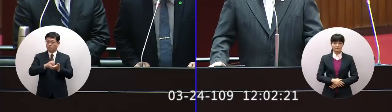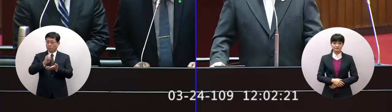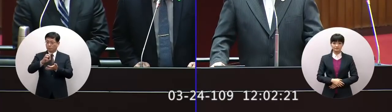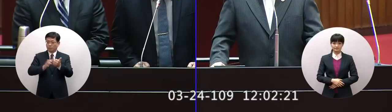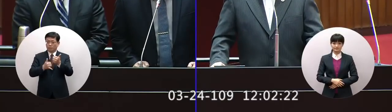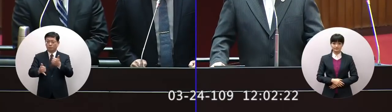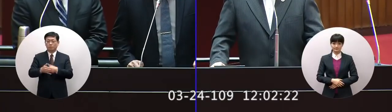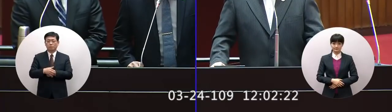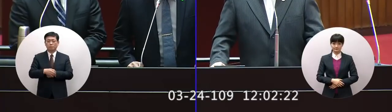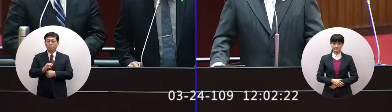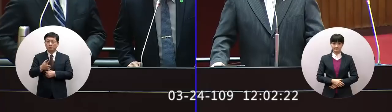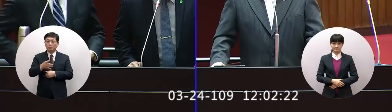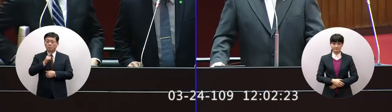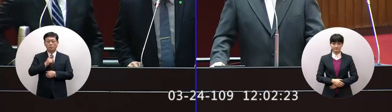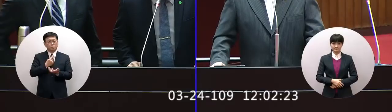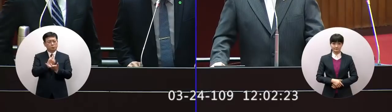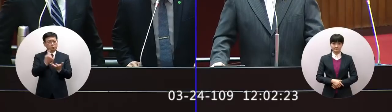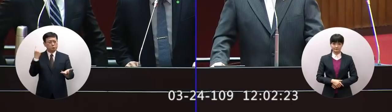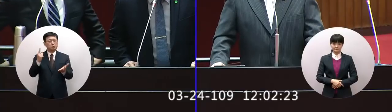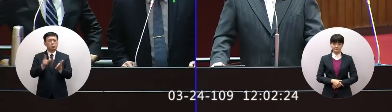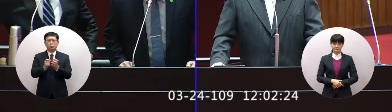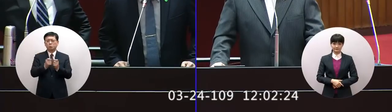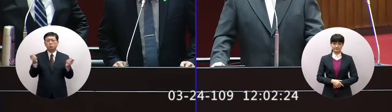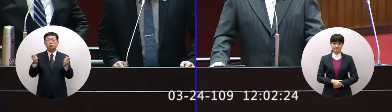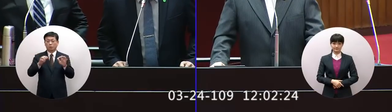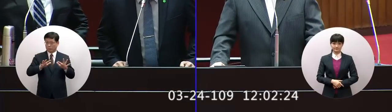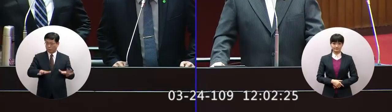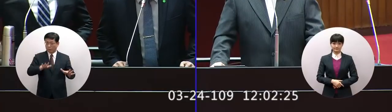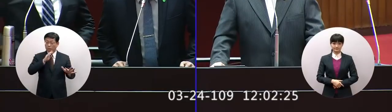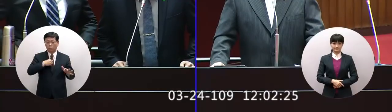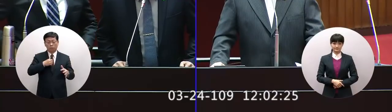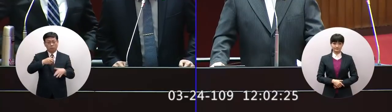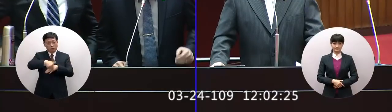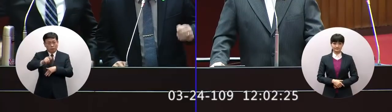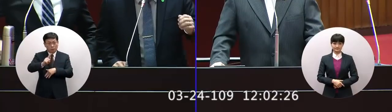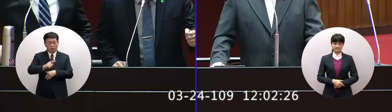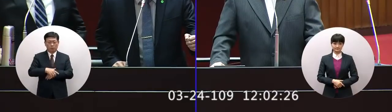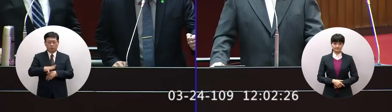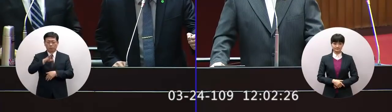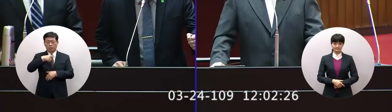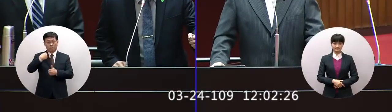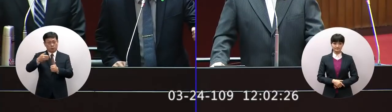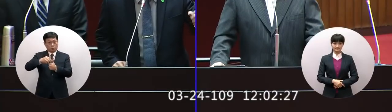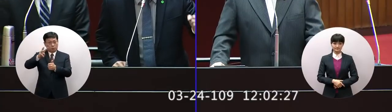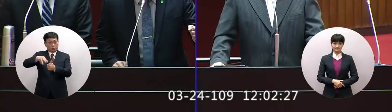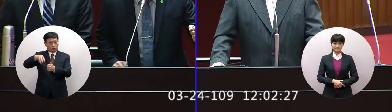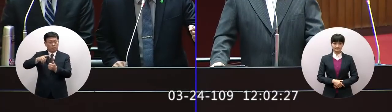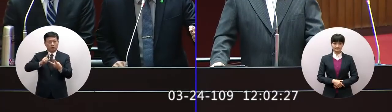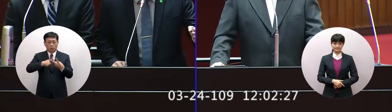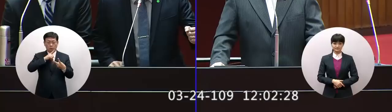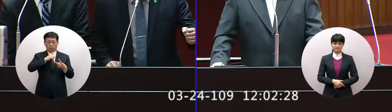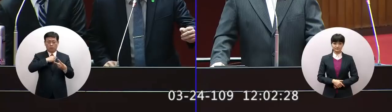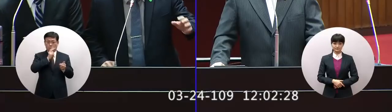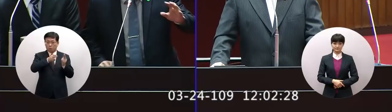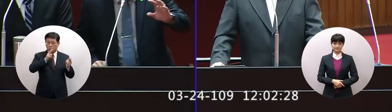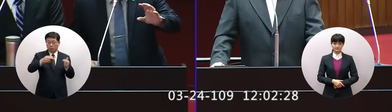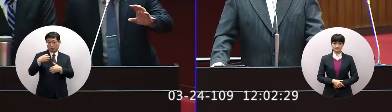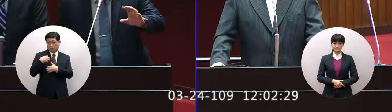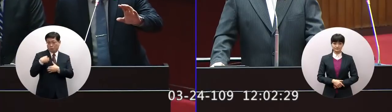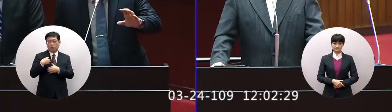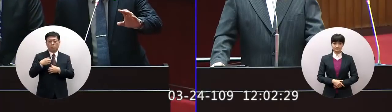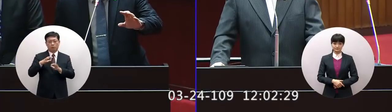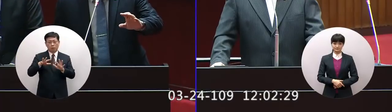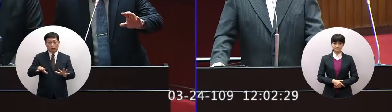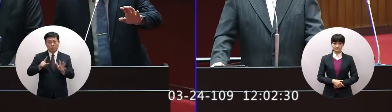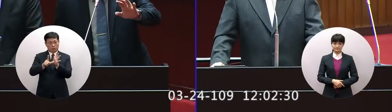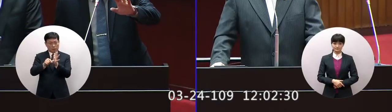个报告？因为可能你离开军中比较久，我们现在的作为啊，就是把我们教招还有动员的这些部队啊，把